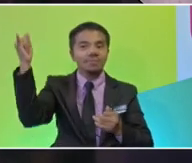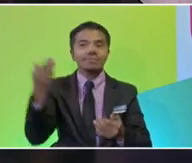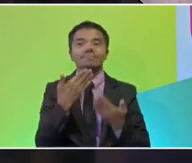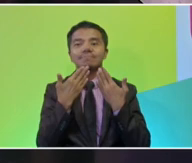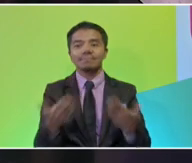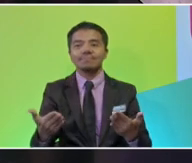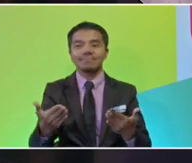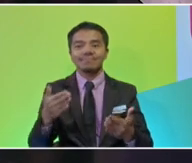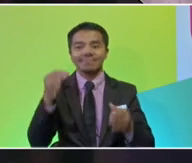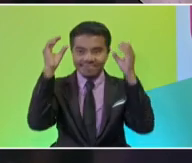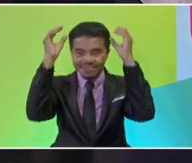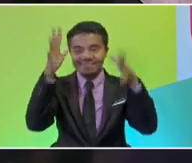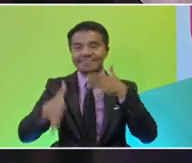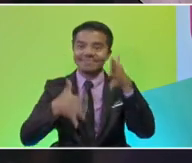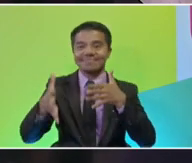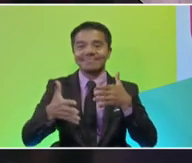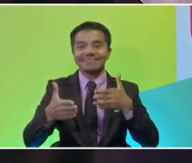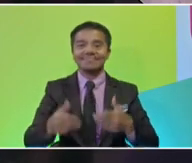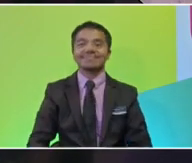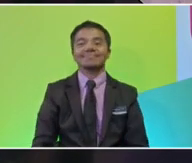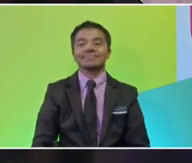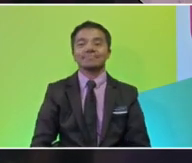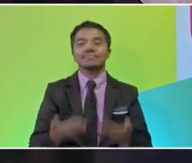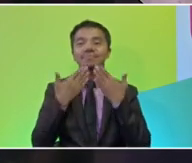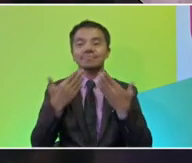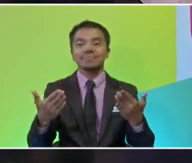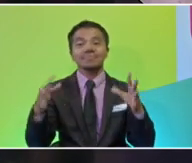wanther early selaku jeru basic pada hari ini kita jumpa